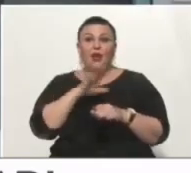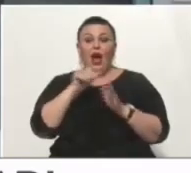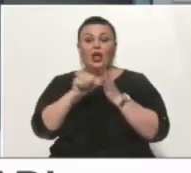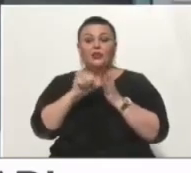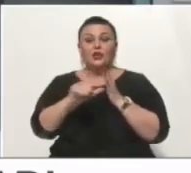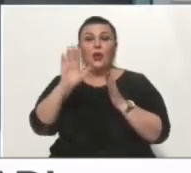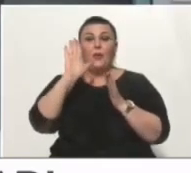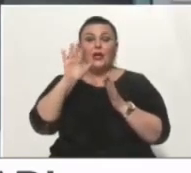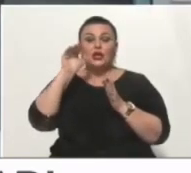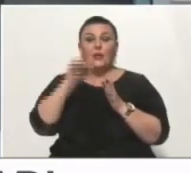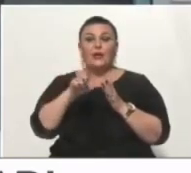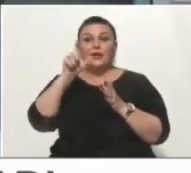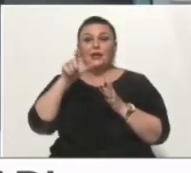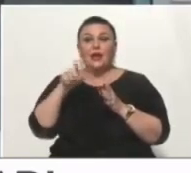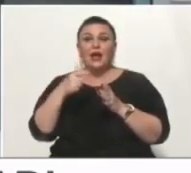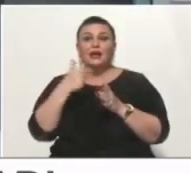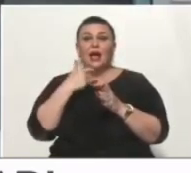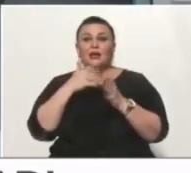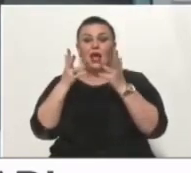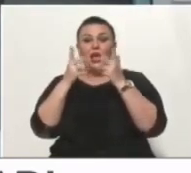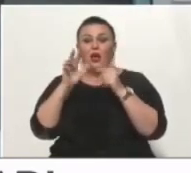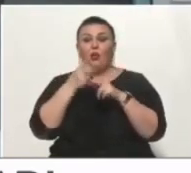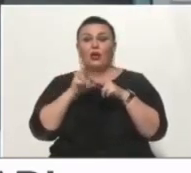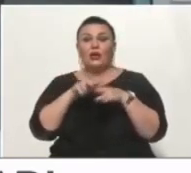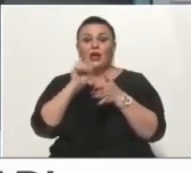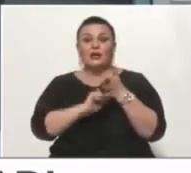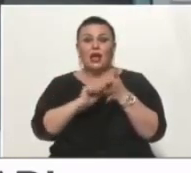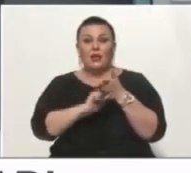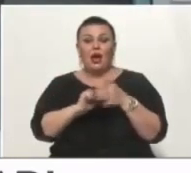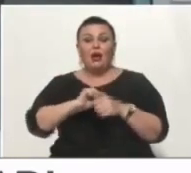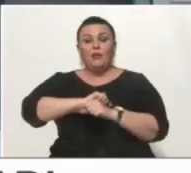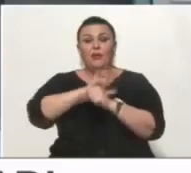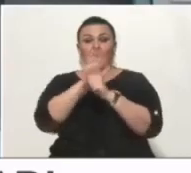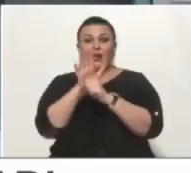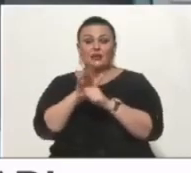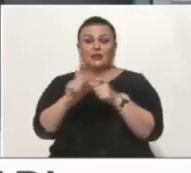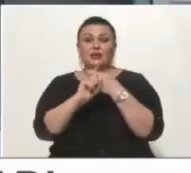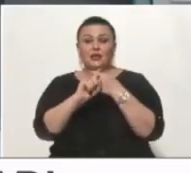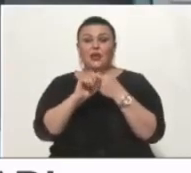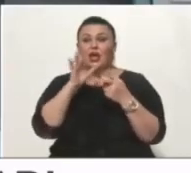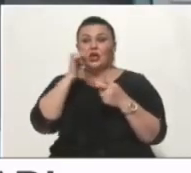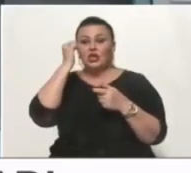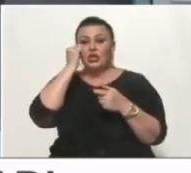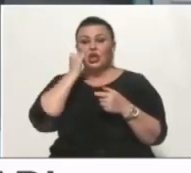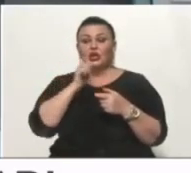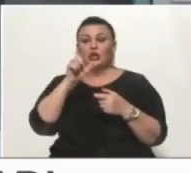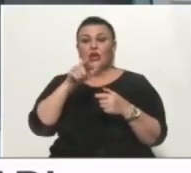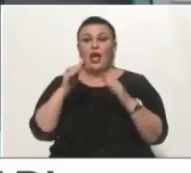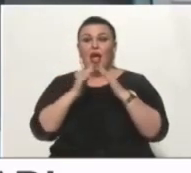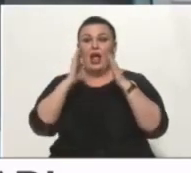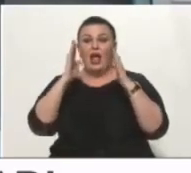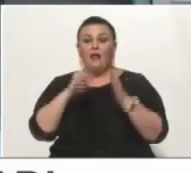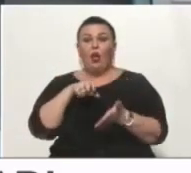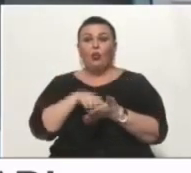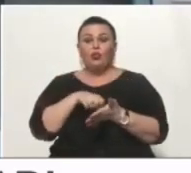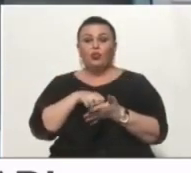65 min insanın səsi hesablanmayıb. Buna səbəb isə pandemiyaya görə yaşlı insanların evlərindən